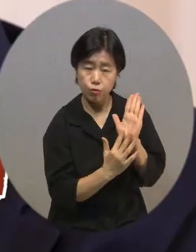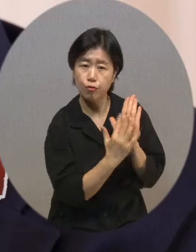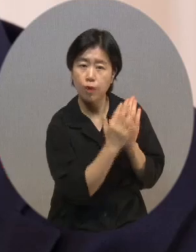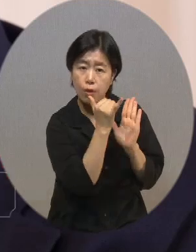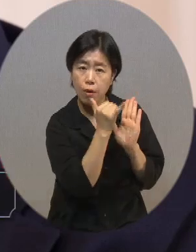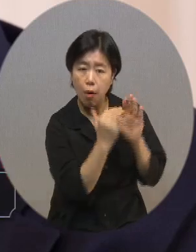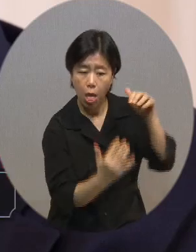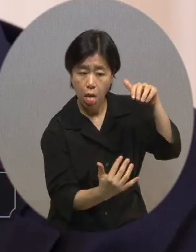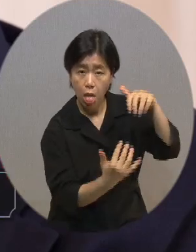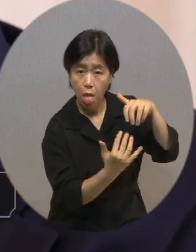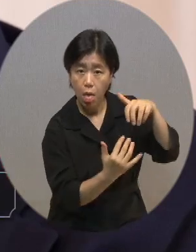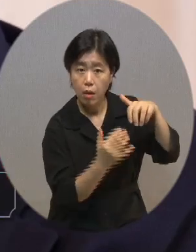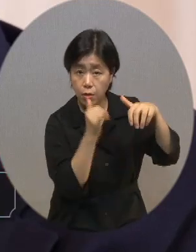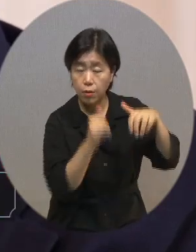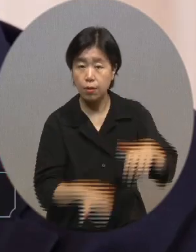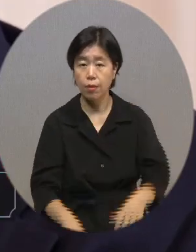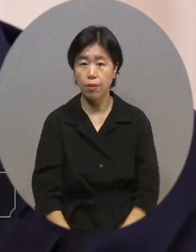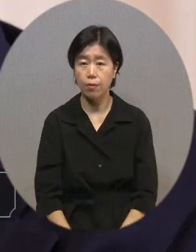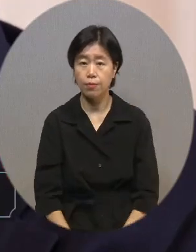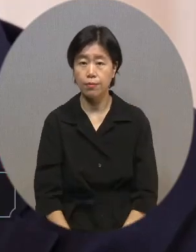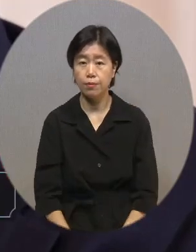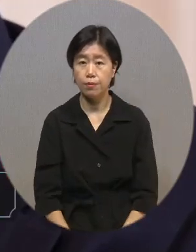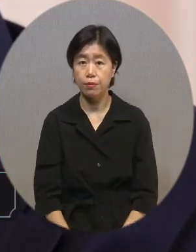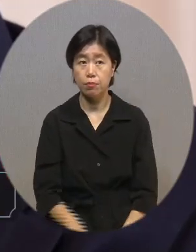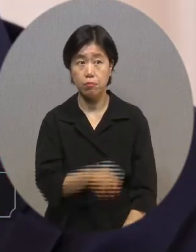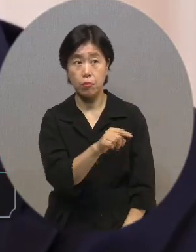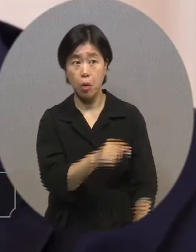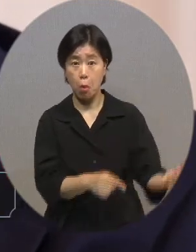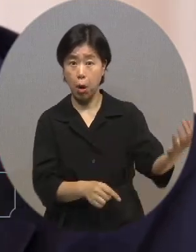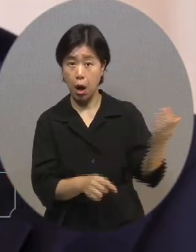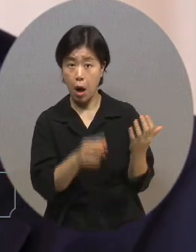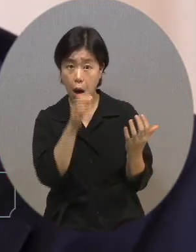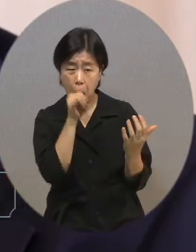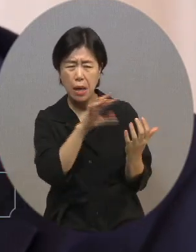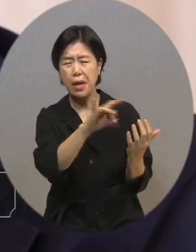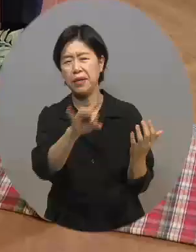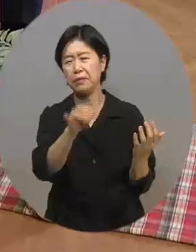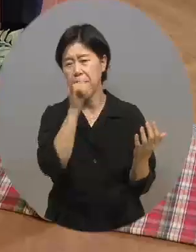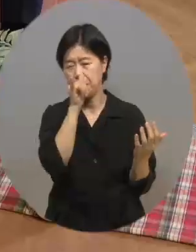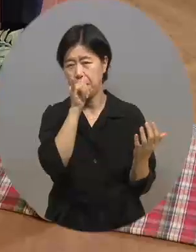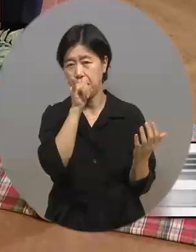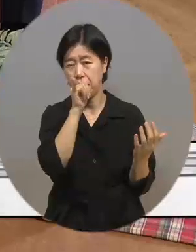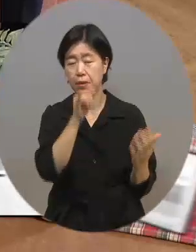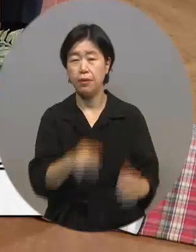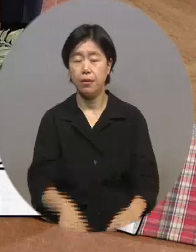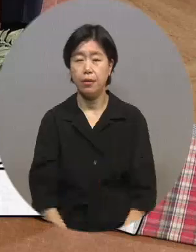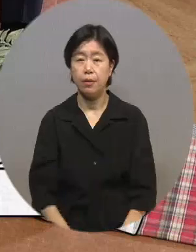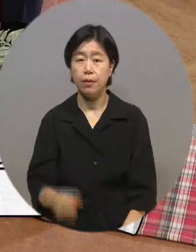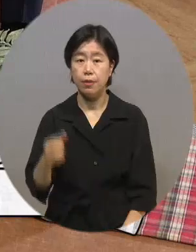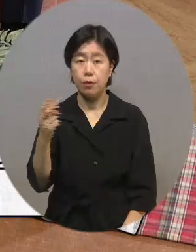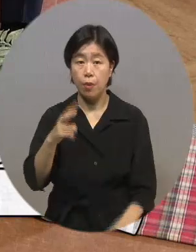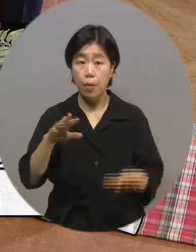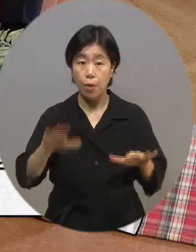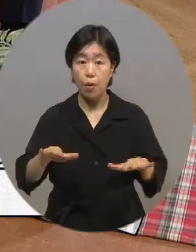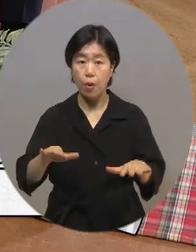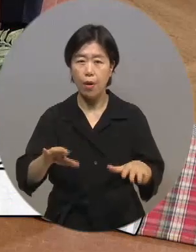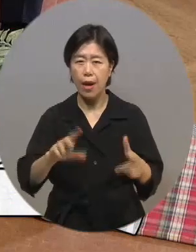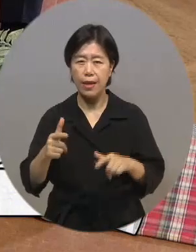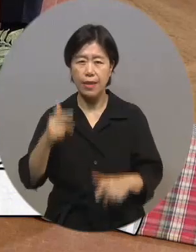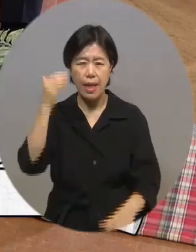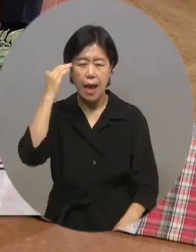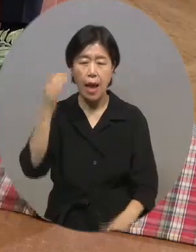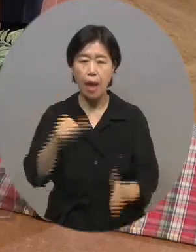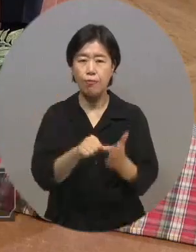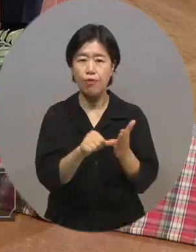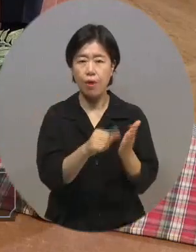북한군이 군사 붕괴선까지 오는 것은 가끔씩 있는 일입니다. 그다음에 이번에 장애물을 설치하는 거는